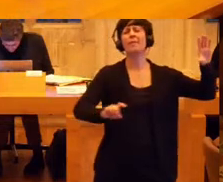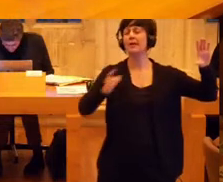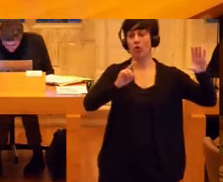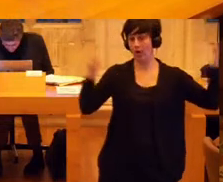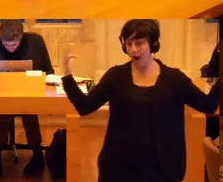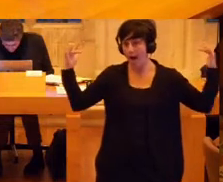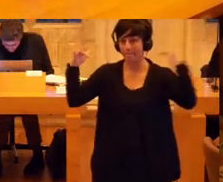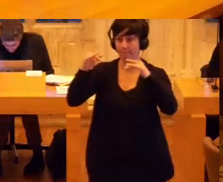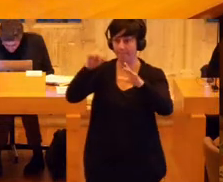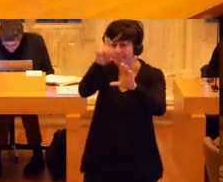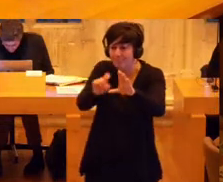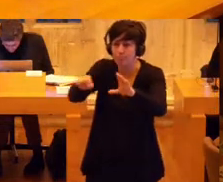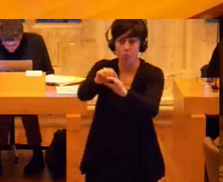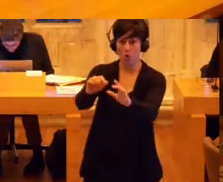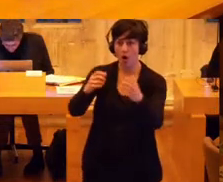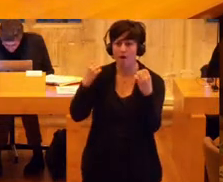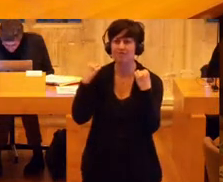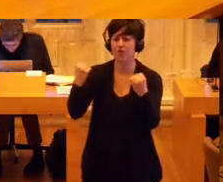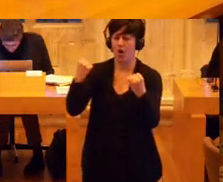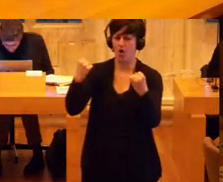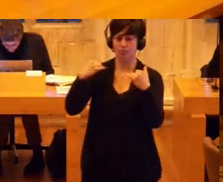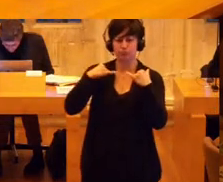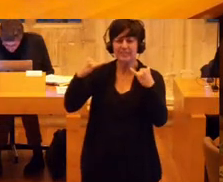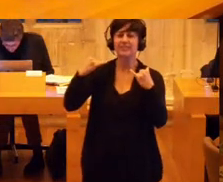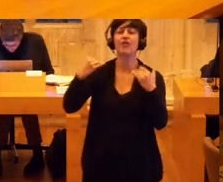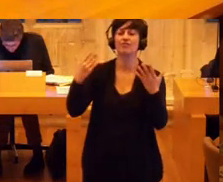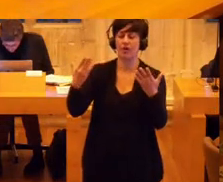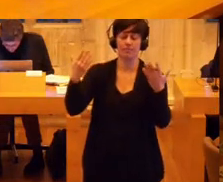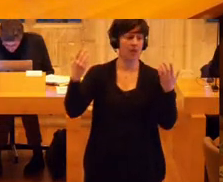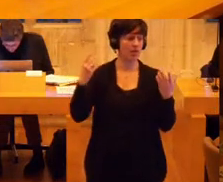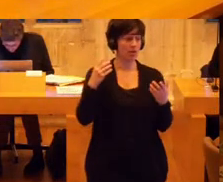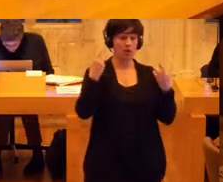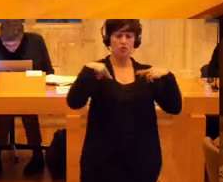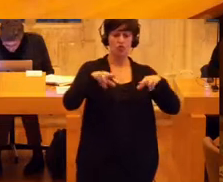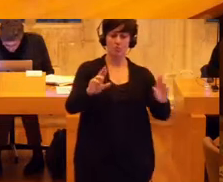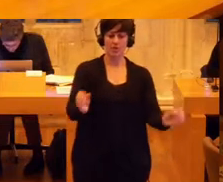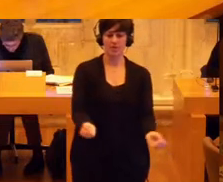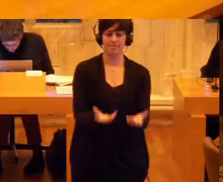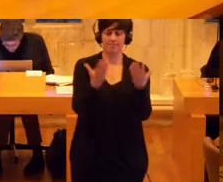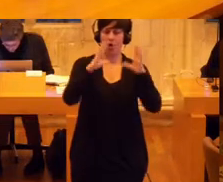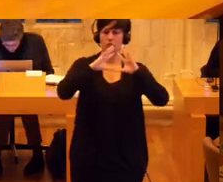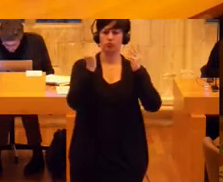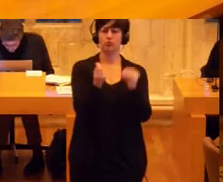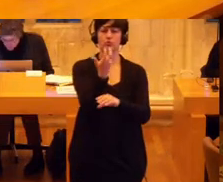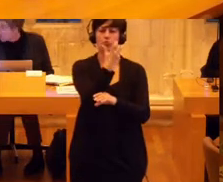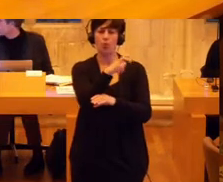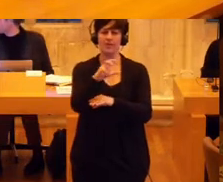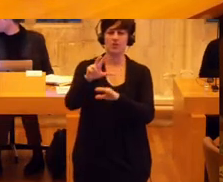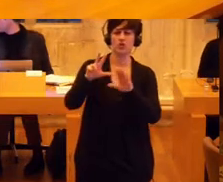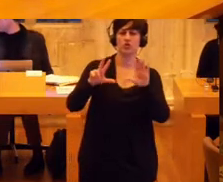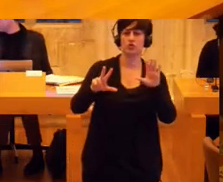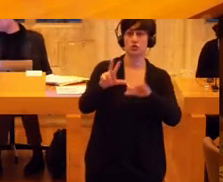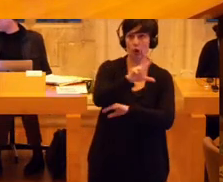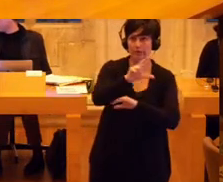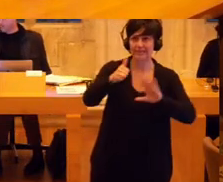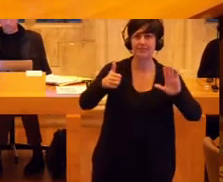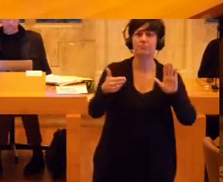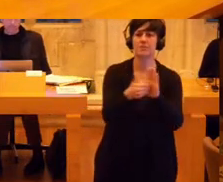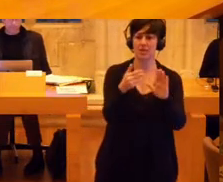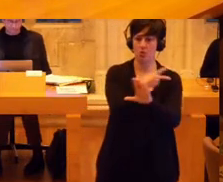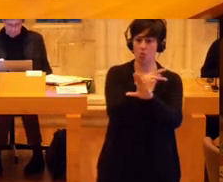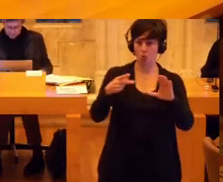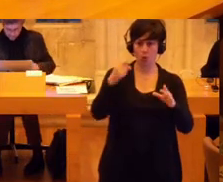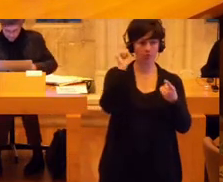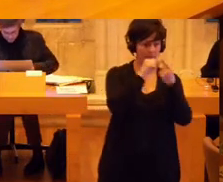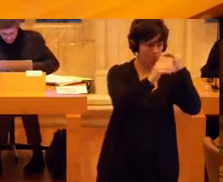plus d'effervescence. Le budget d'éclat de rue 2024, c'est 336 000 euros consacrés à la programmation